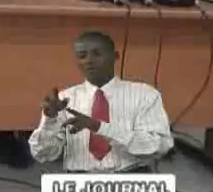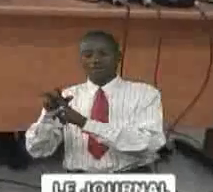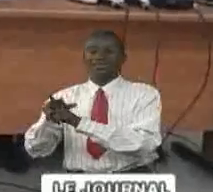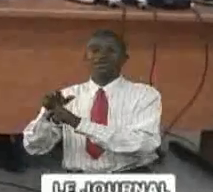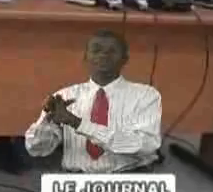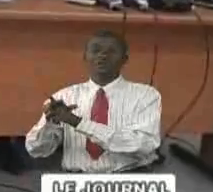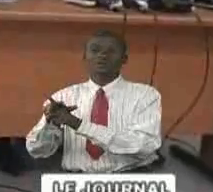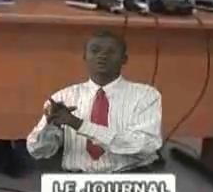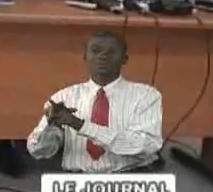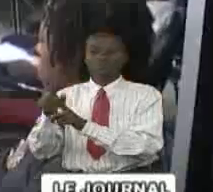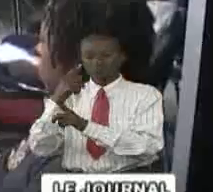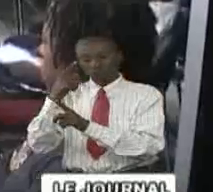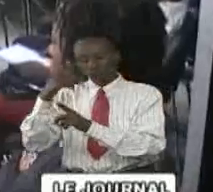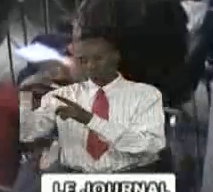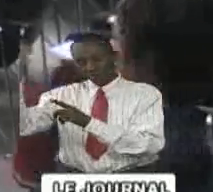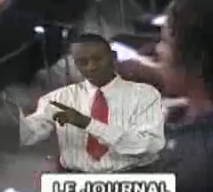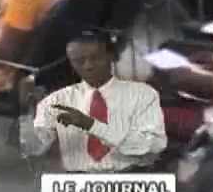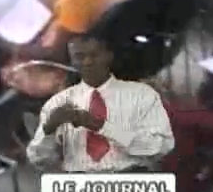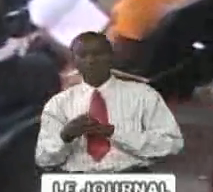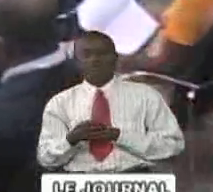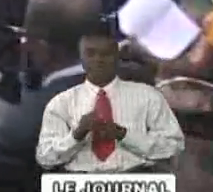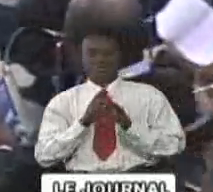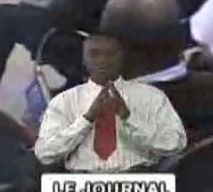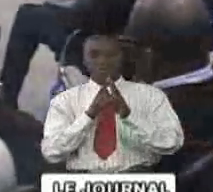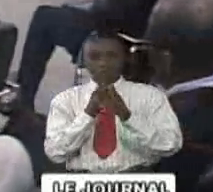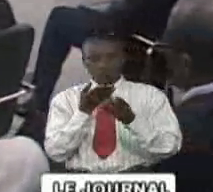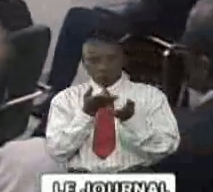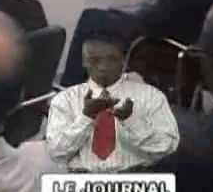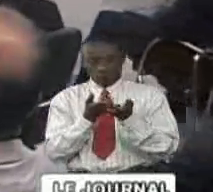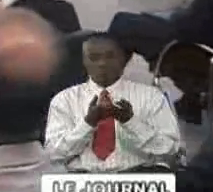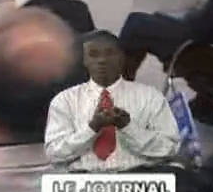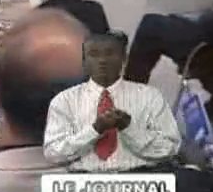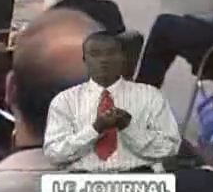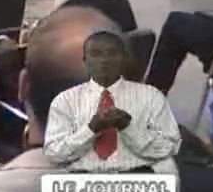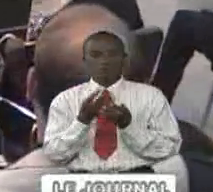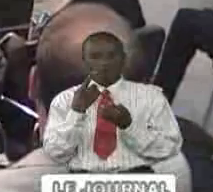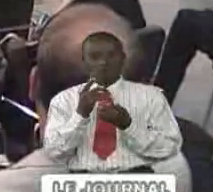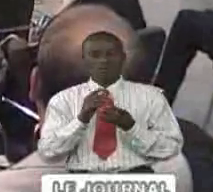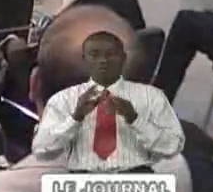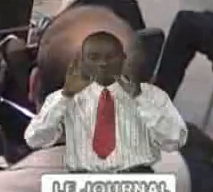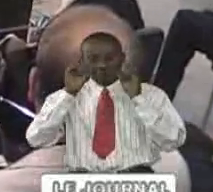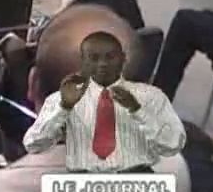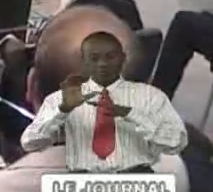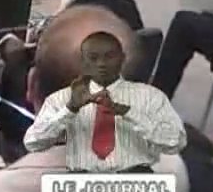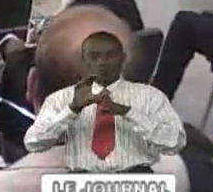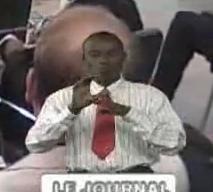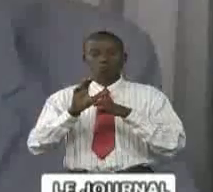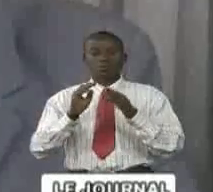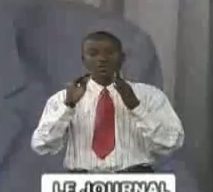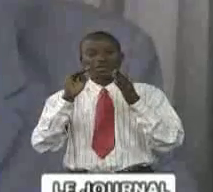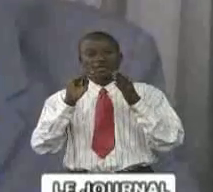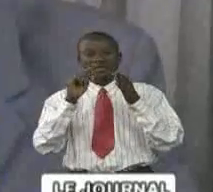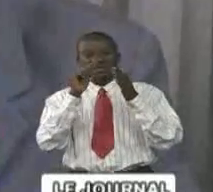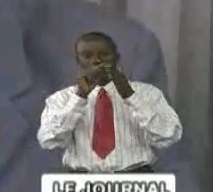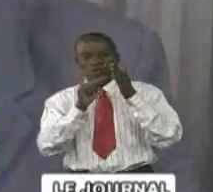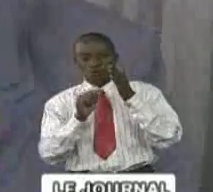des compléments d'information. Un rapport qui rend optimiste le président de la Cour des comptes. Je remercie le